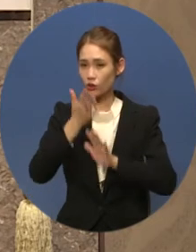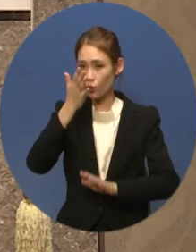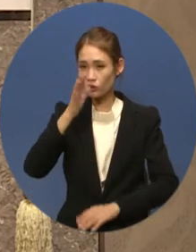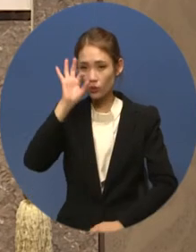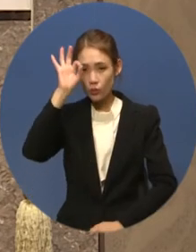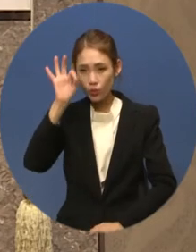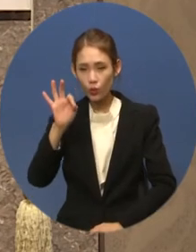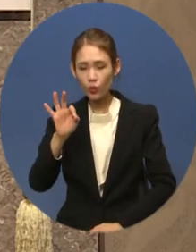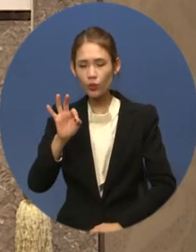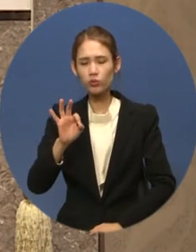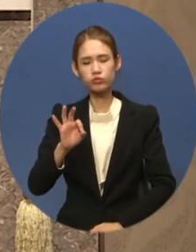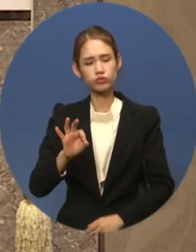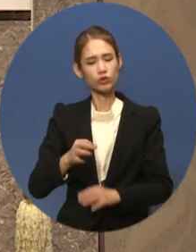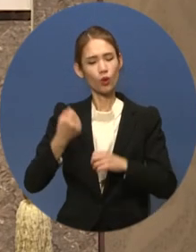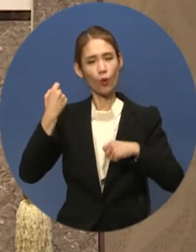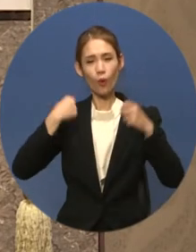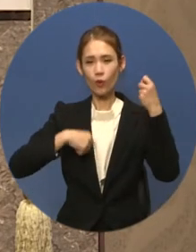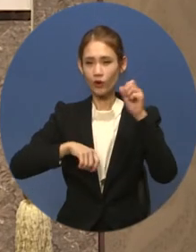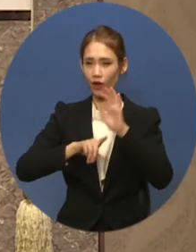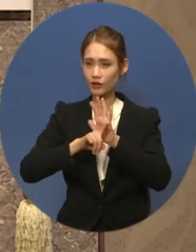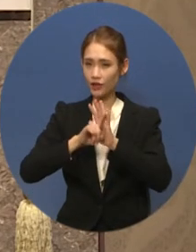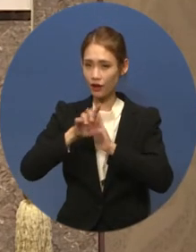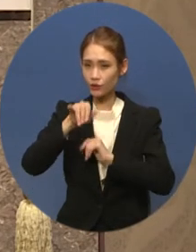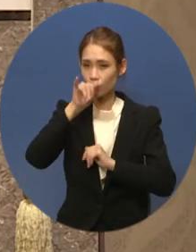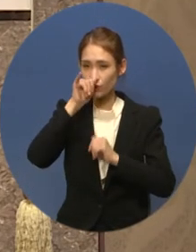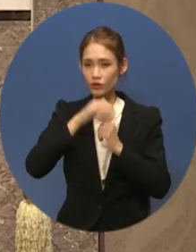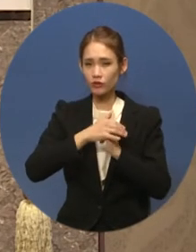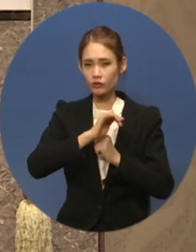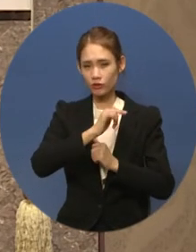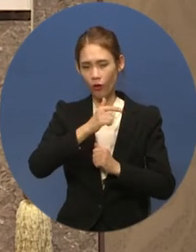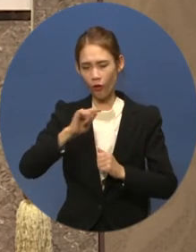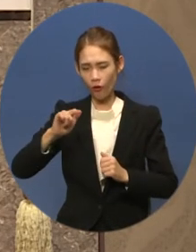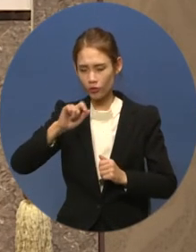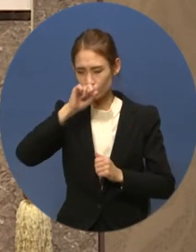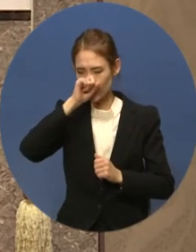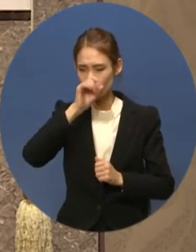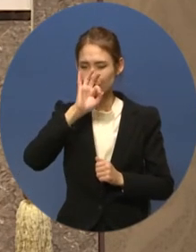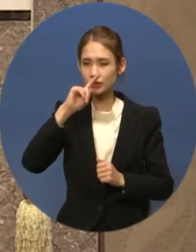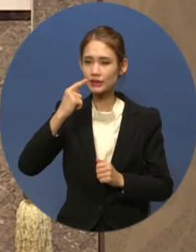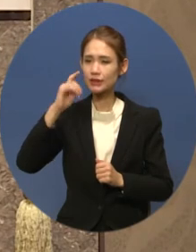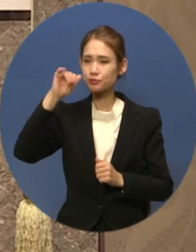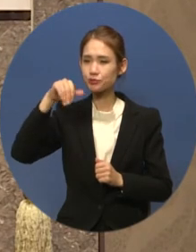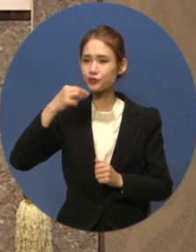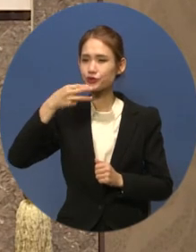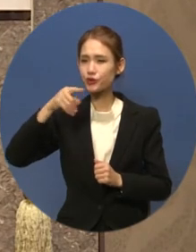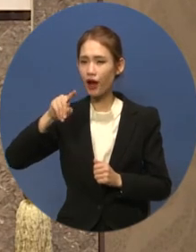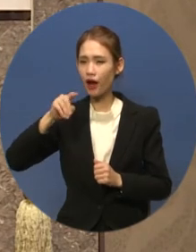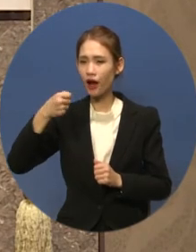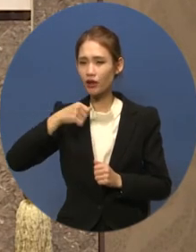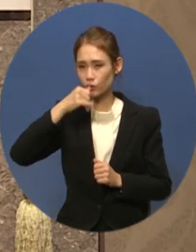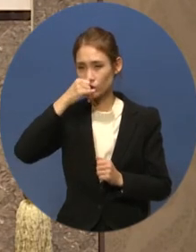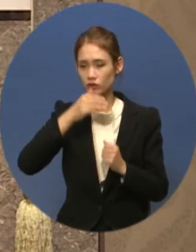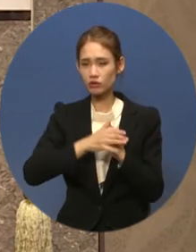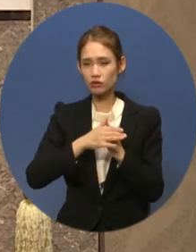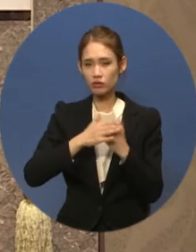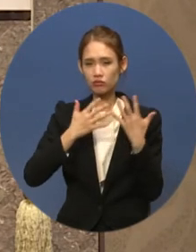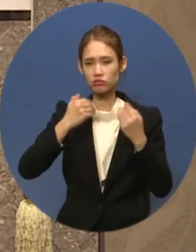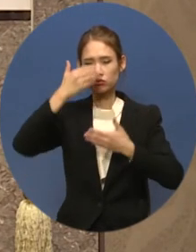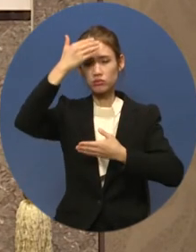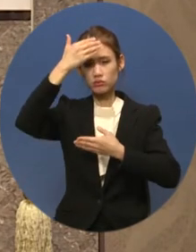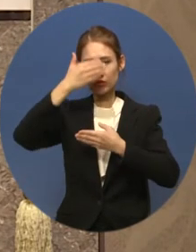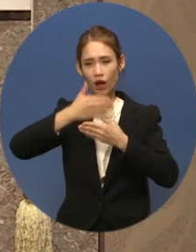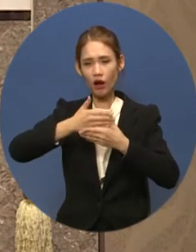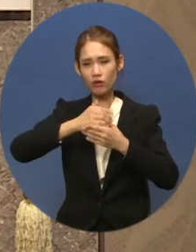공연장도 있구요 여러 좋은 인프라를 가지고 있습니다 아 지금은 코로나 때문에 많이 폐쇄 했지만 이 시기가